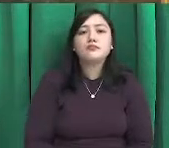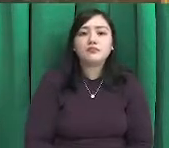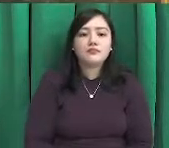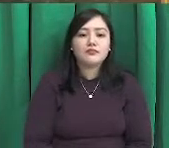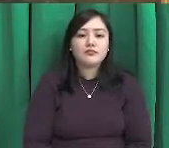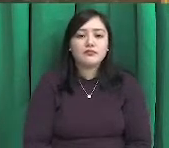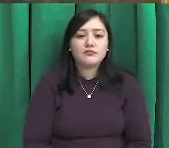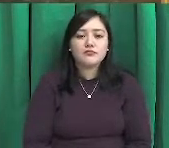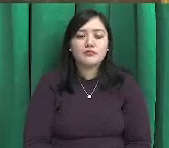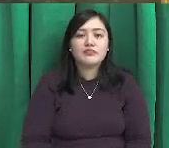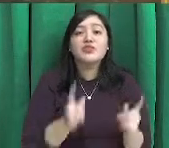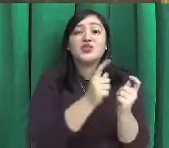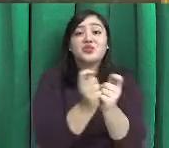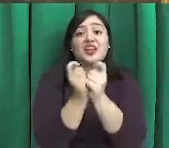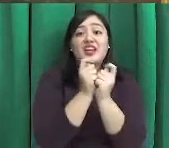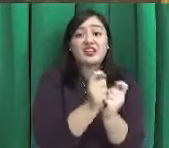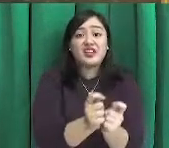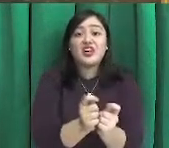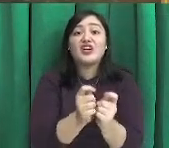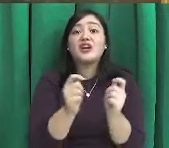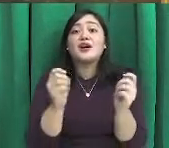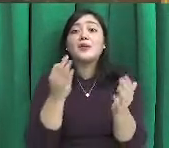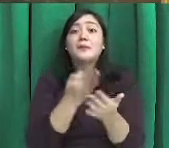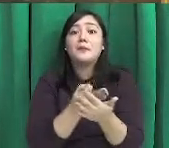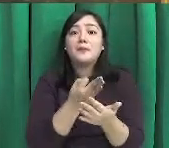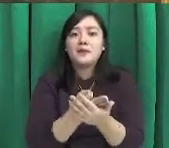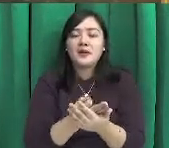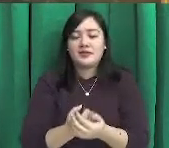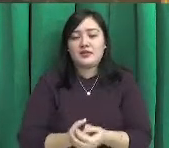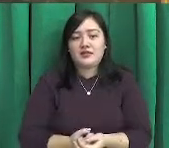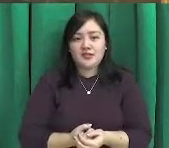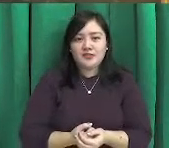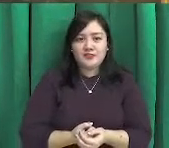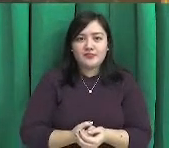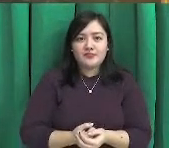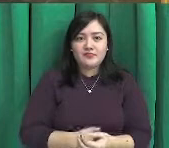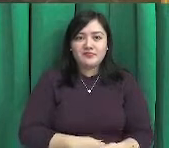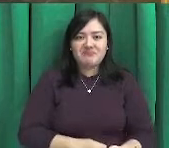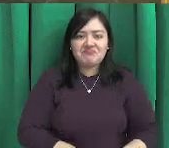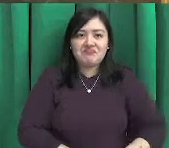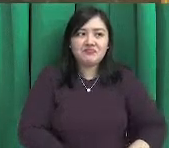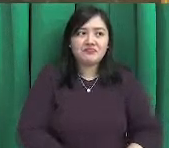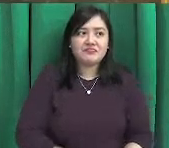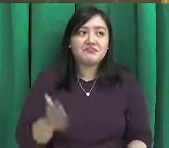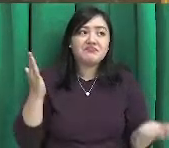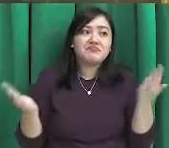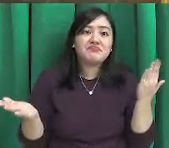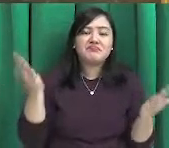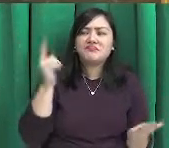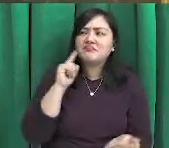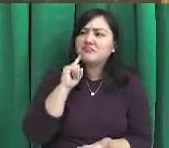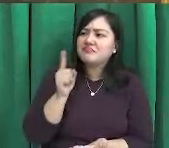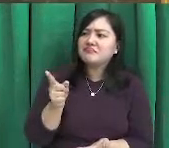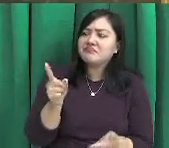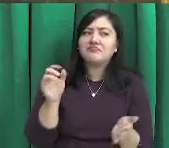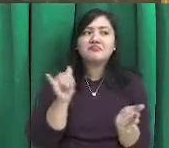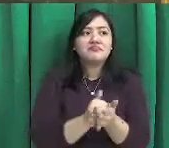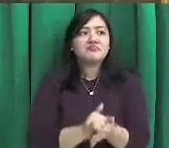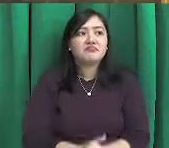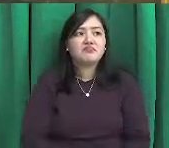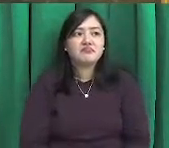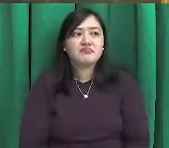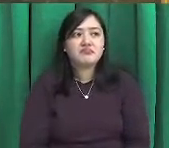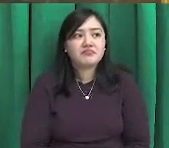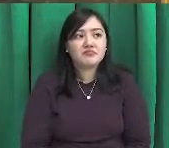kasi yung asawa ko eh, ano yun eh, ano tag nun yung... gastador. Gastador. Hindi lang gastador, yung...